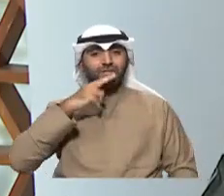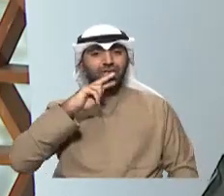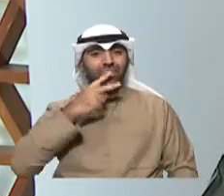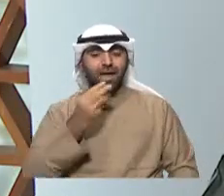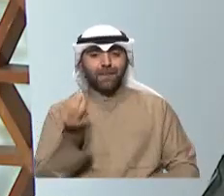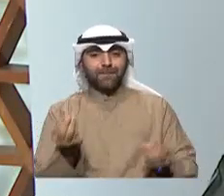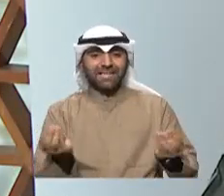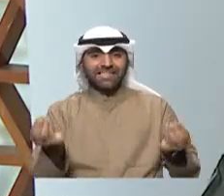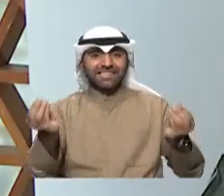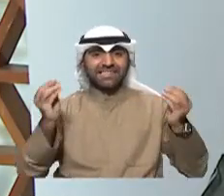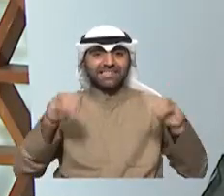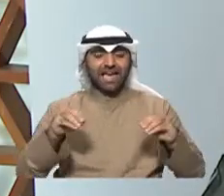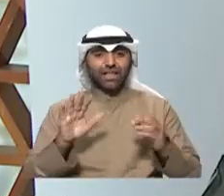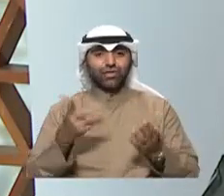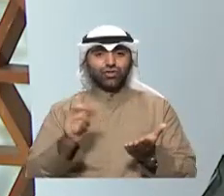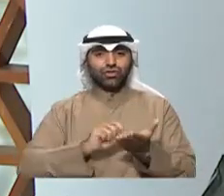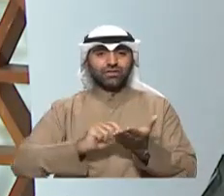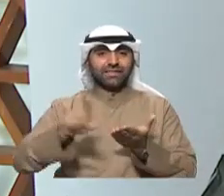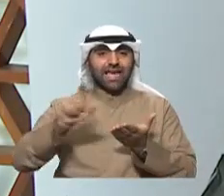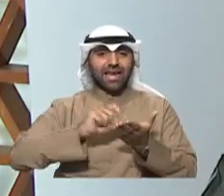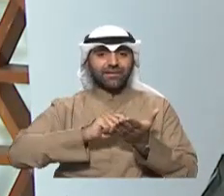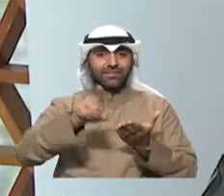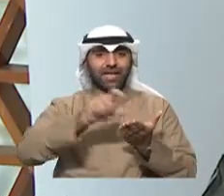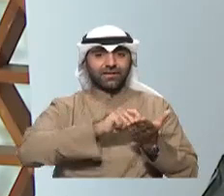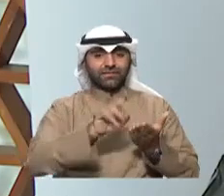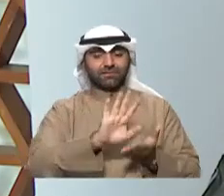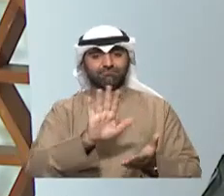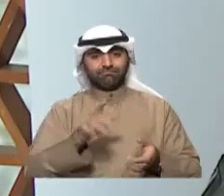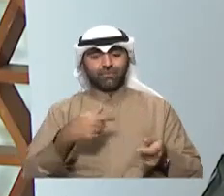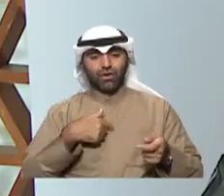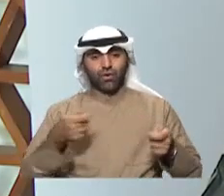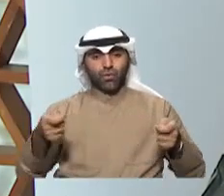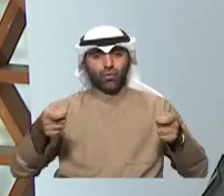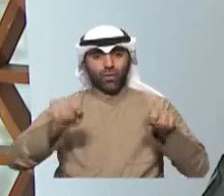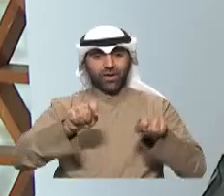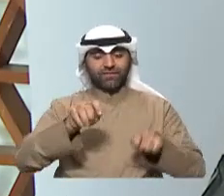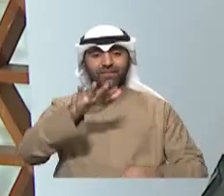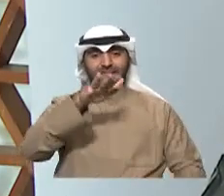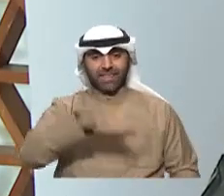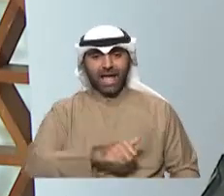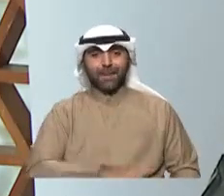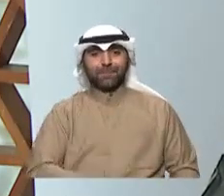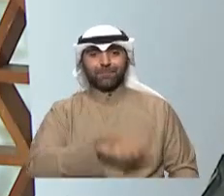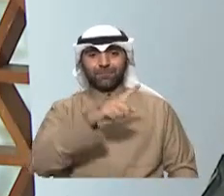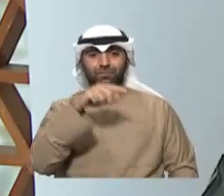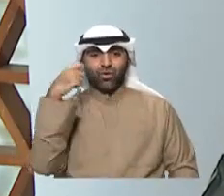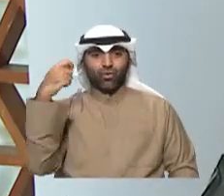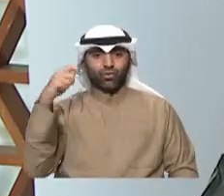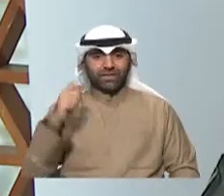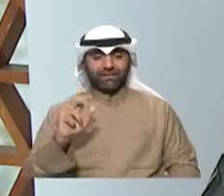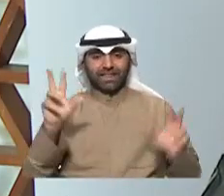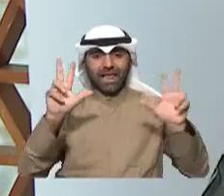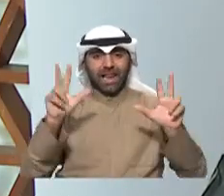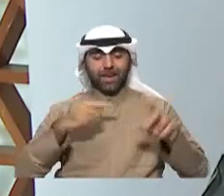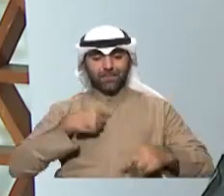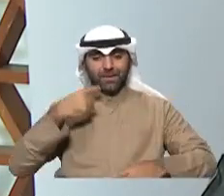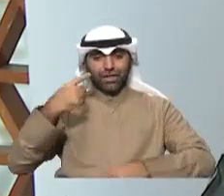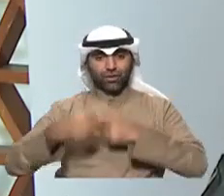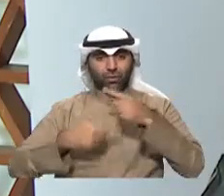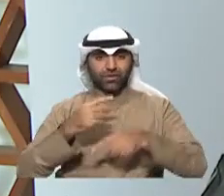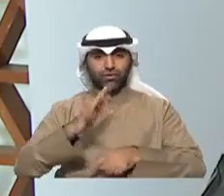إليه ويستقبلها مباشرة. إحنا دورنا طبعا في هذا المؤتمر أن يكون نبين هذه الجهود